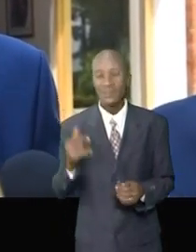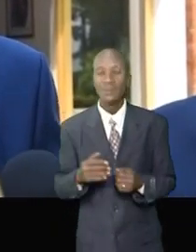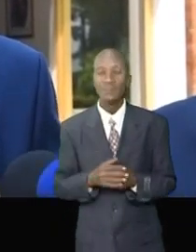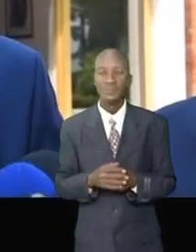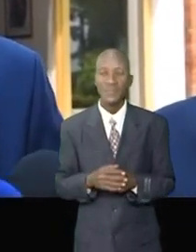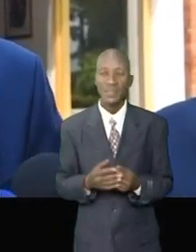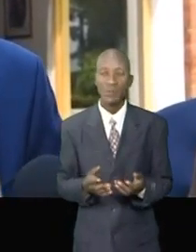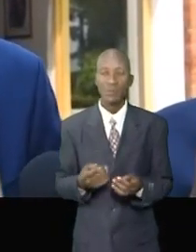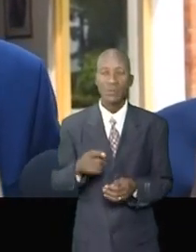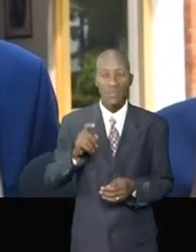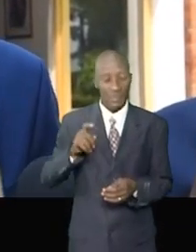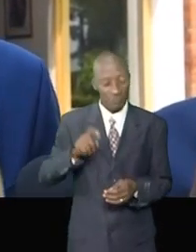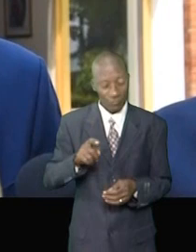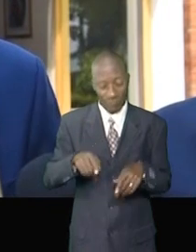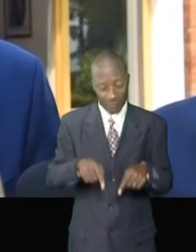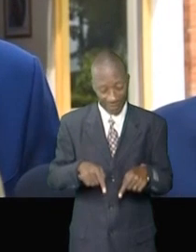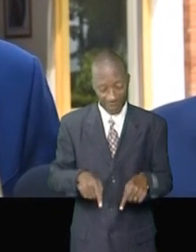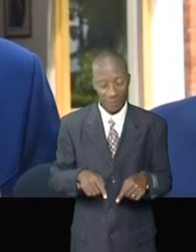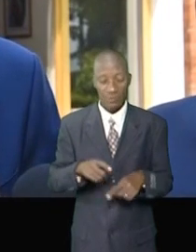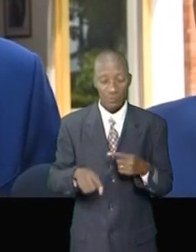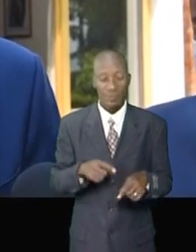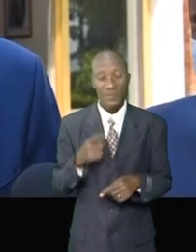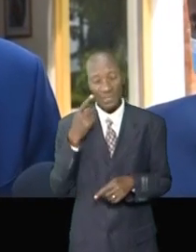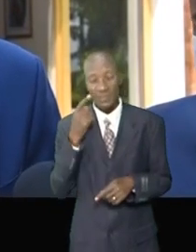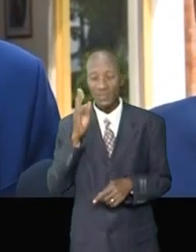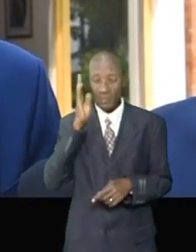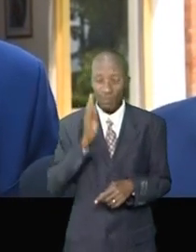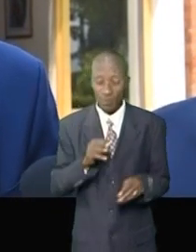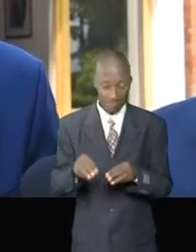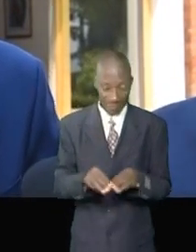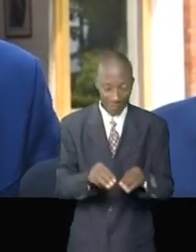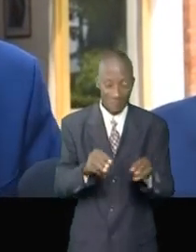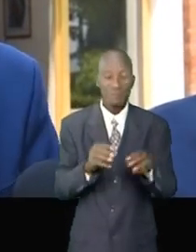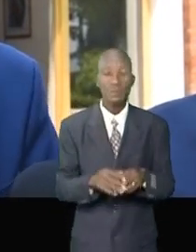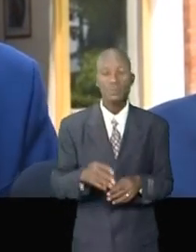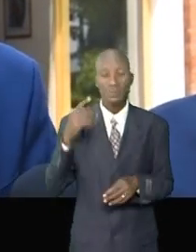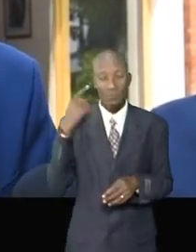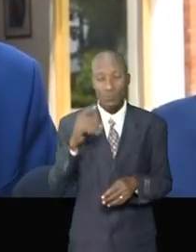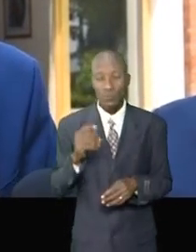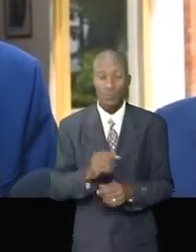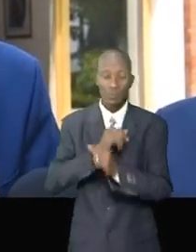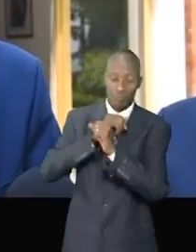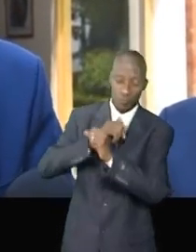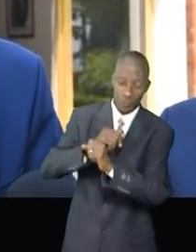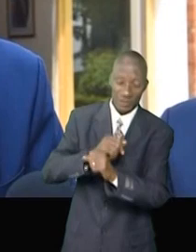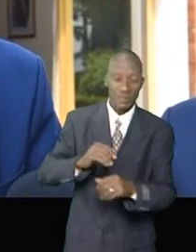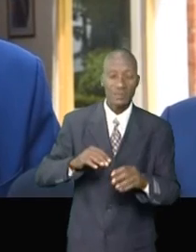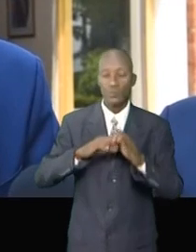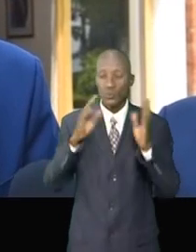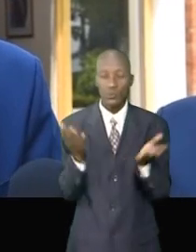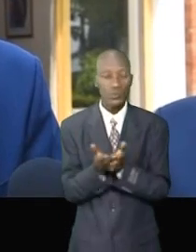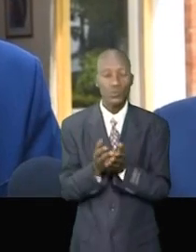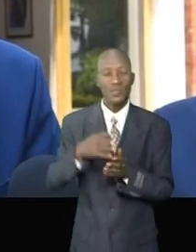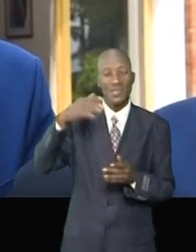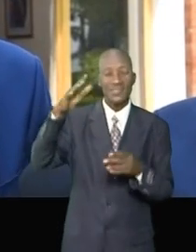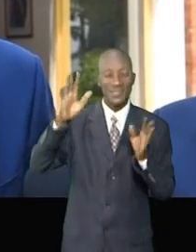des mécanismes comme le cadre provincial de concertation humanitaire qui nous permettent d'échanger sur les priorités humanitaires du moment